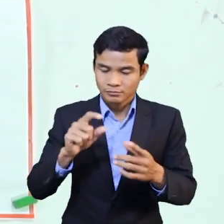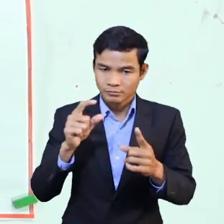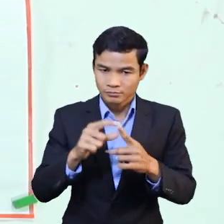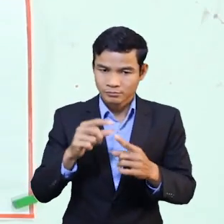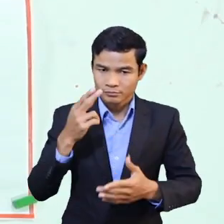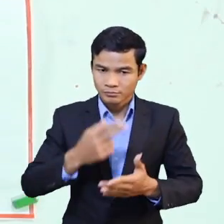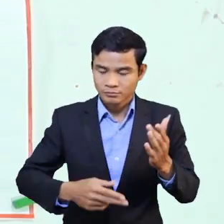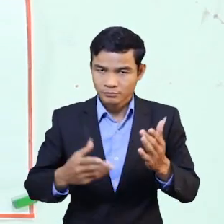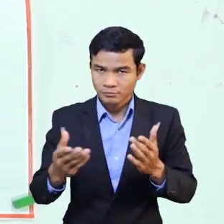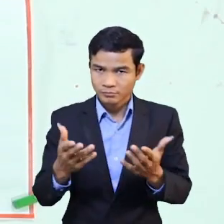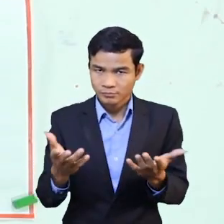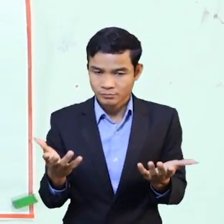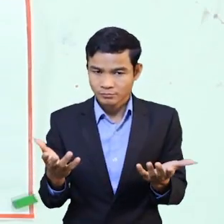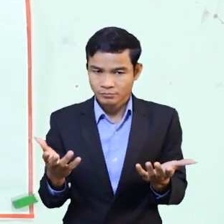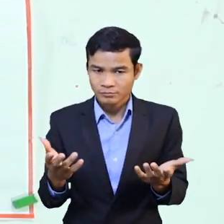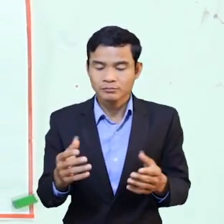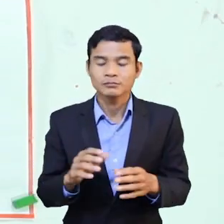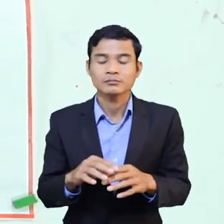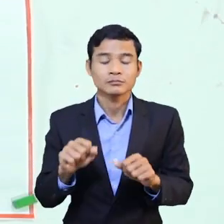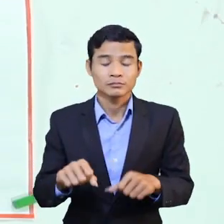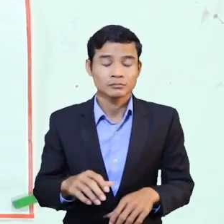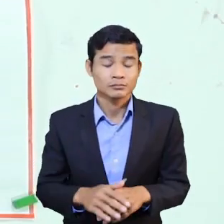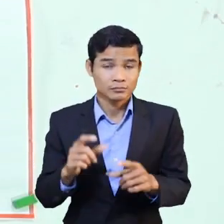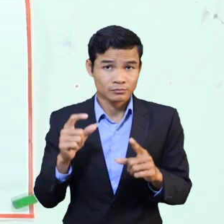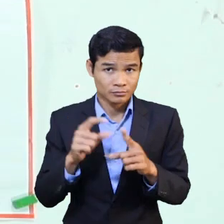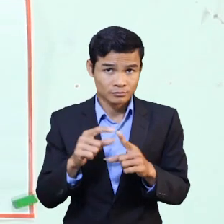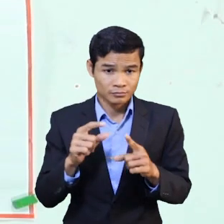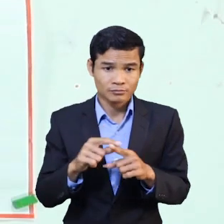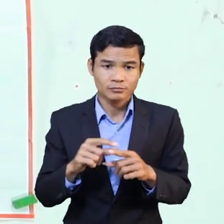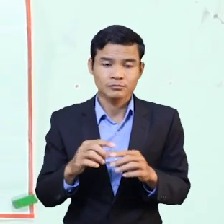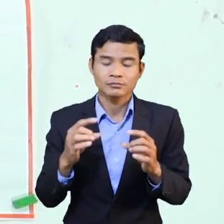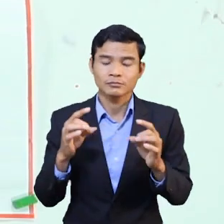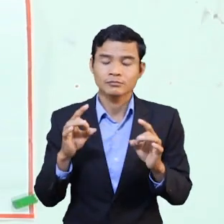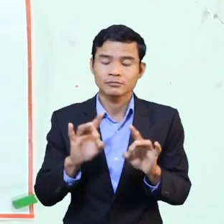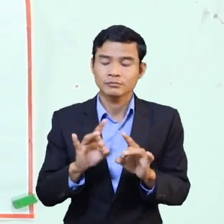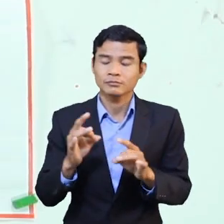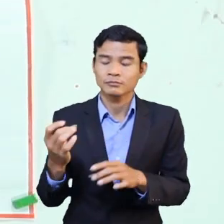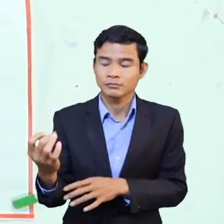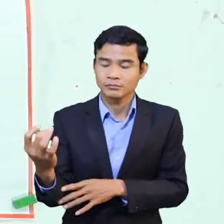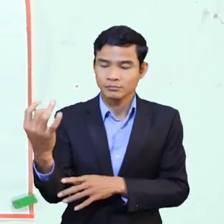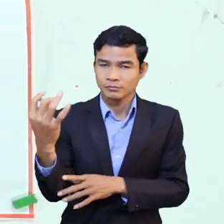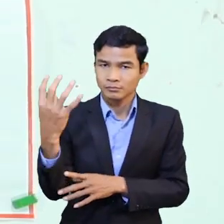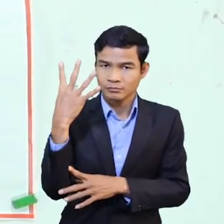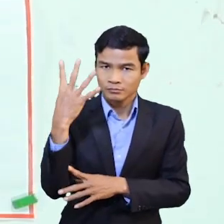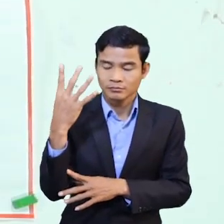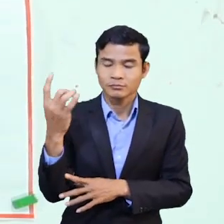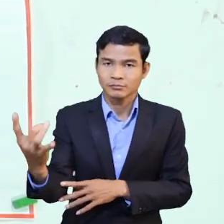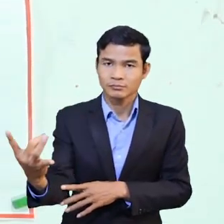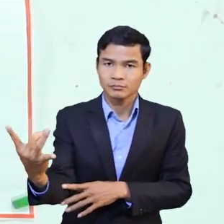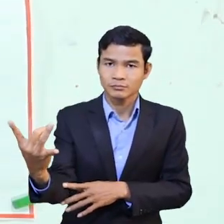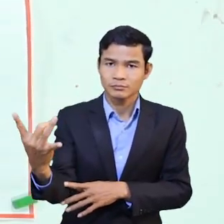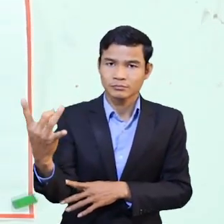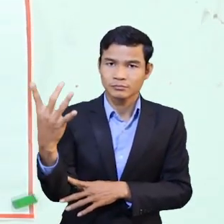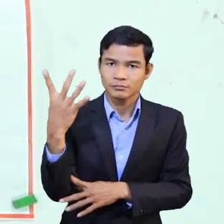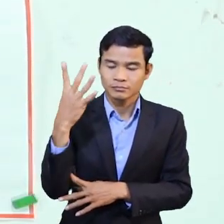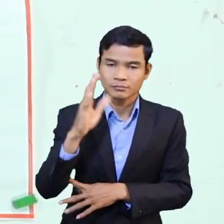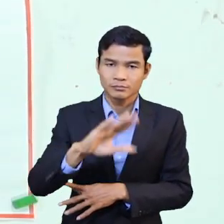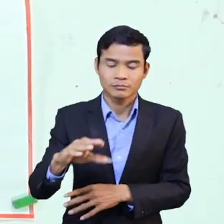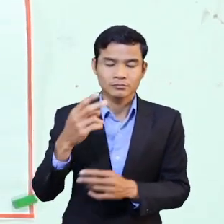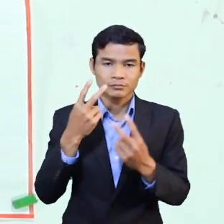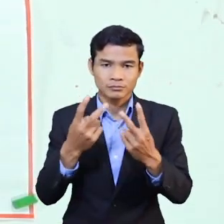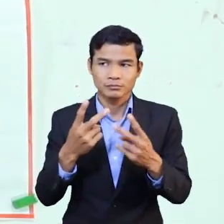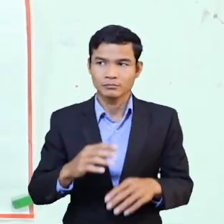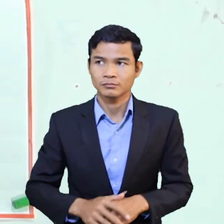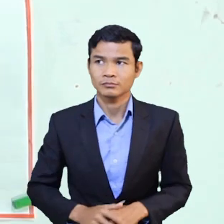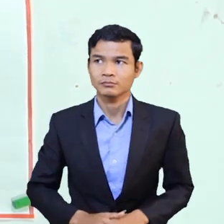con. Chà, cứ bịa bốn, bốn lư. Chà là con chà mơ bịa bốn lư nó con dương tìm toàn. Thằng ọc nè